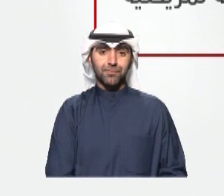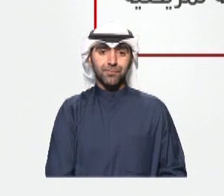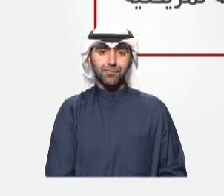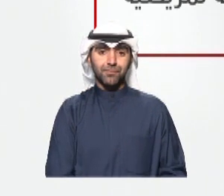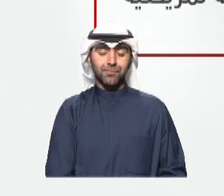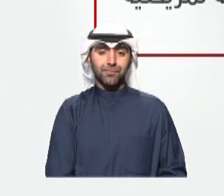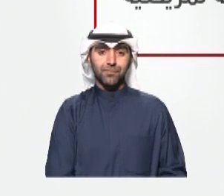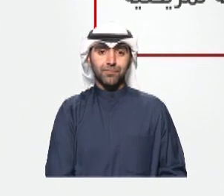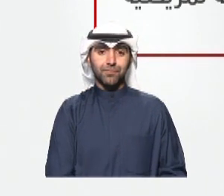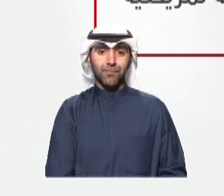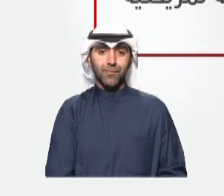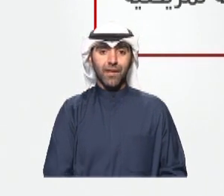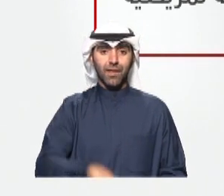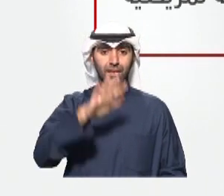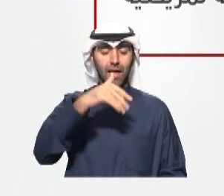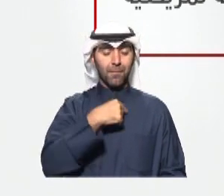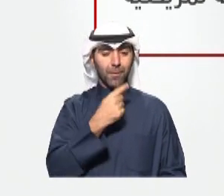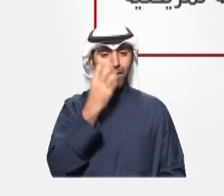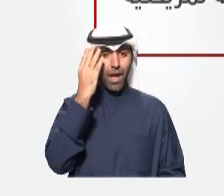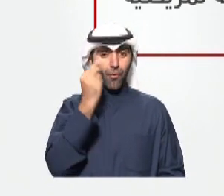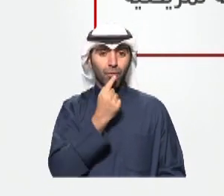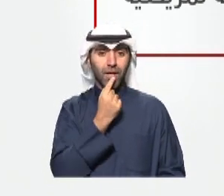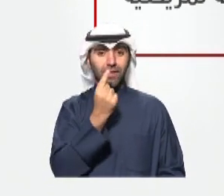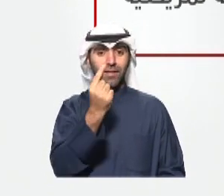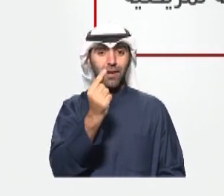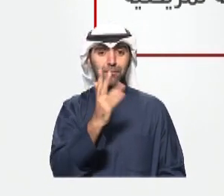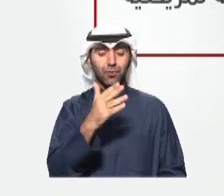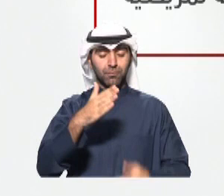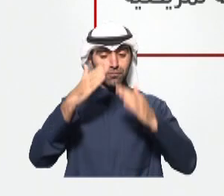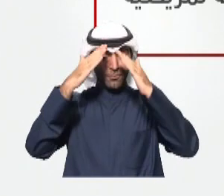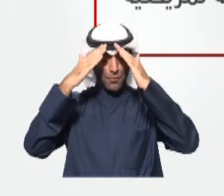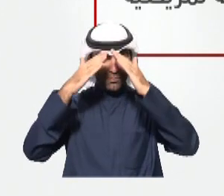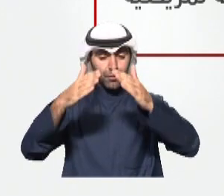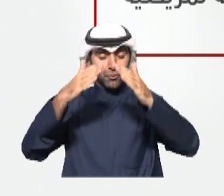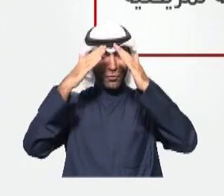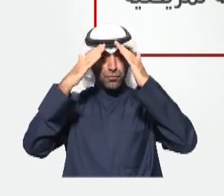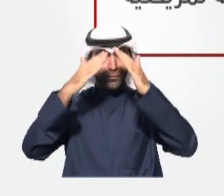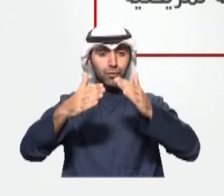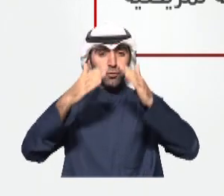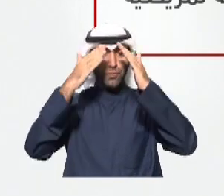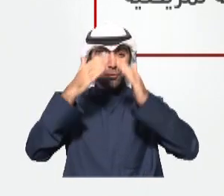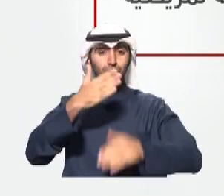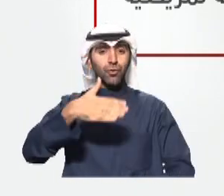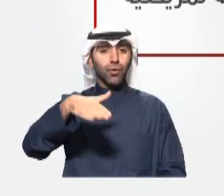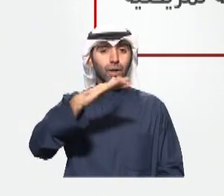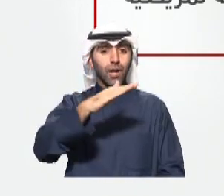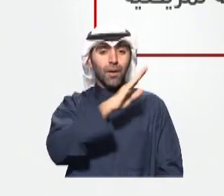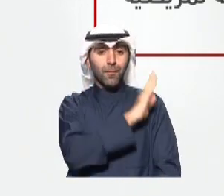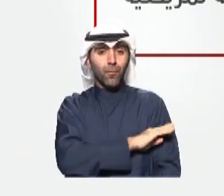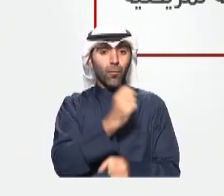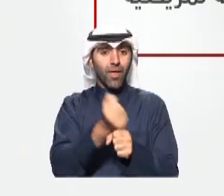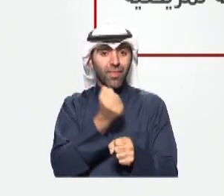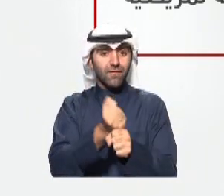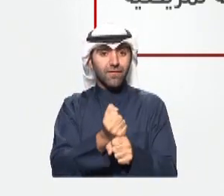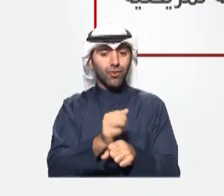ونحن حقيقة نوجه تحية إجلال وتقدير للعاملين في أقسام العناية المركزة سواء في مستشفى جابر وفي جميع